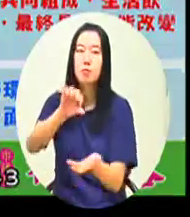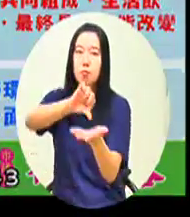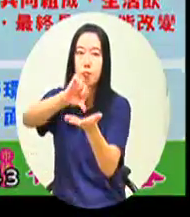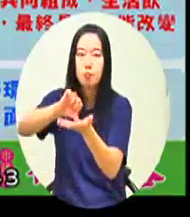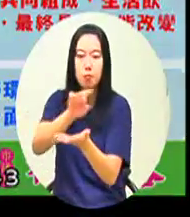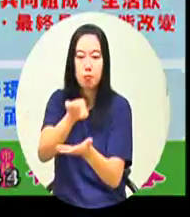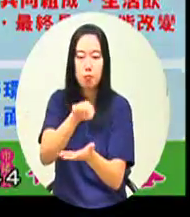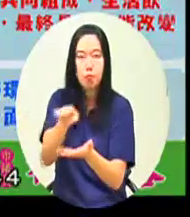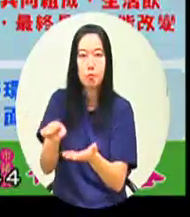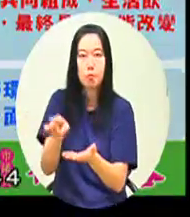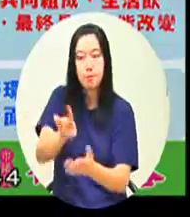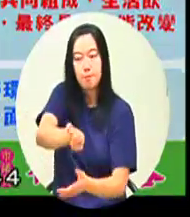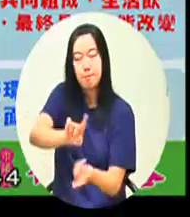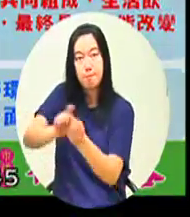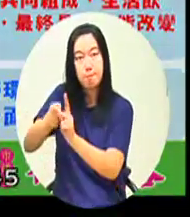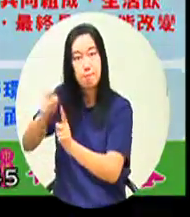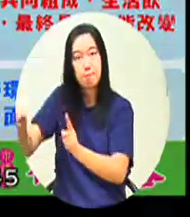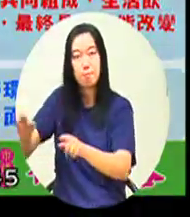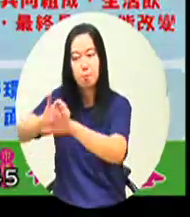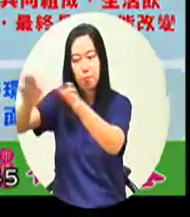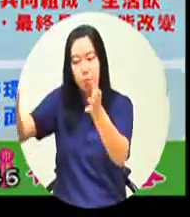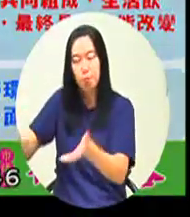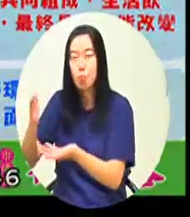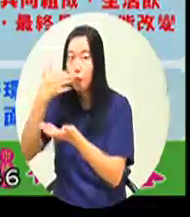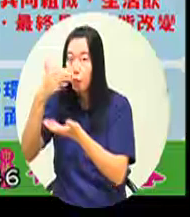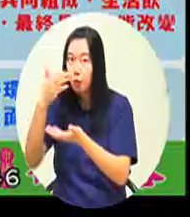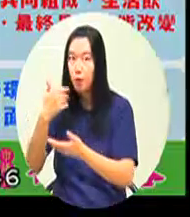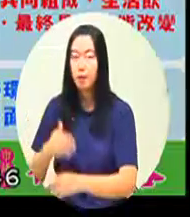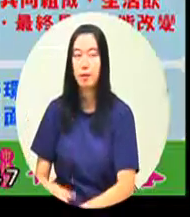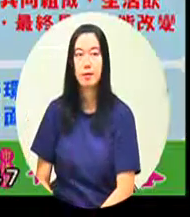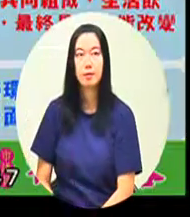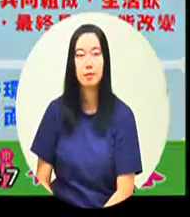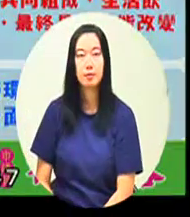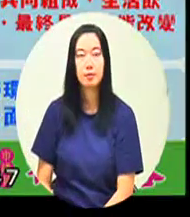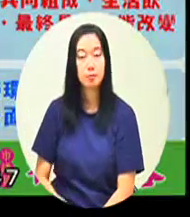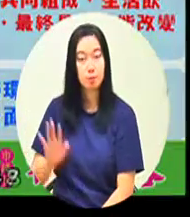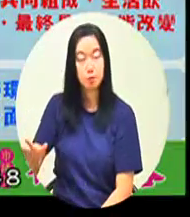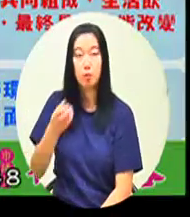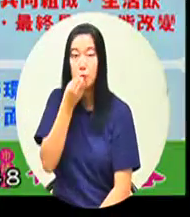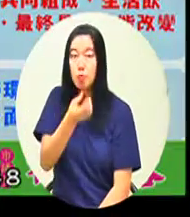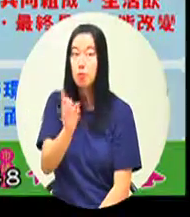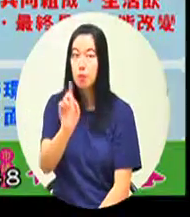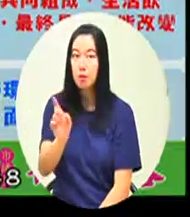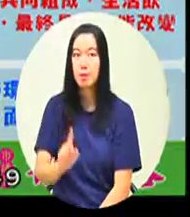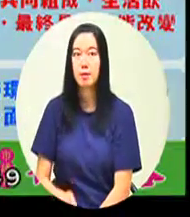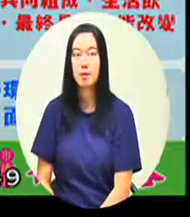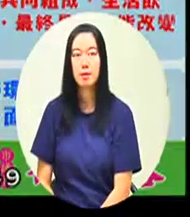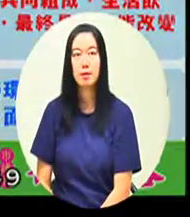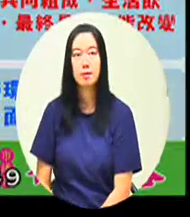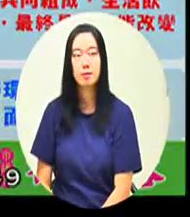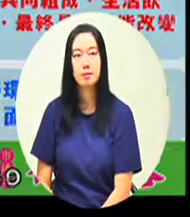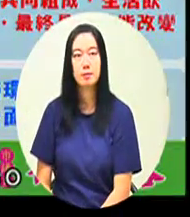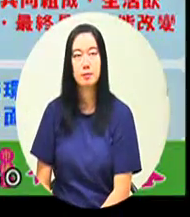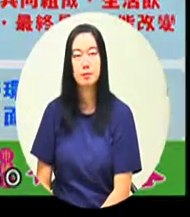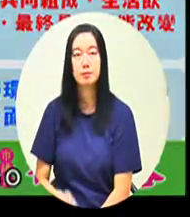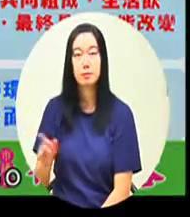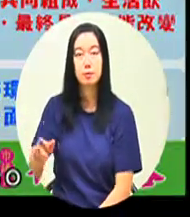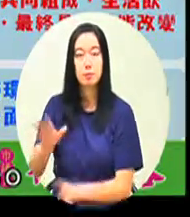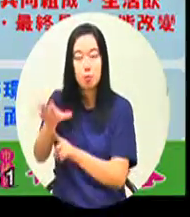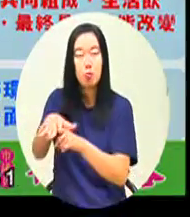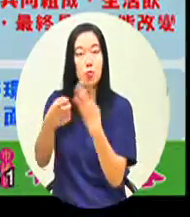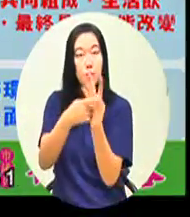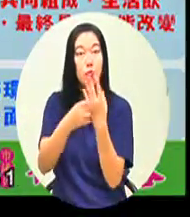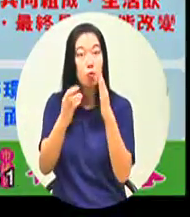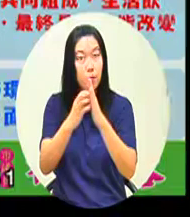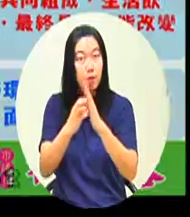桌。那今天当然我现在讲的就是要来讲，哈，咱的农业局啊，